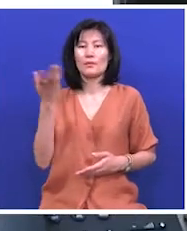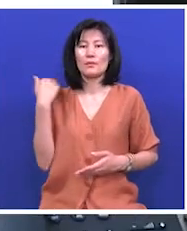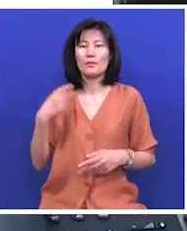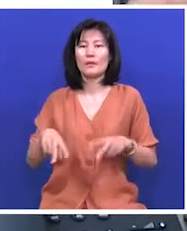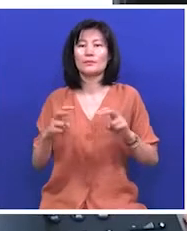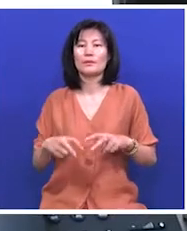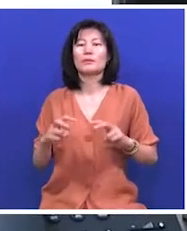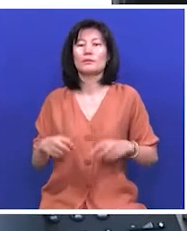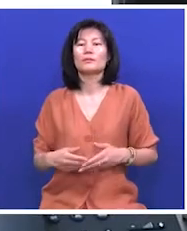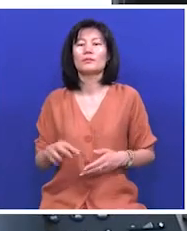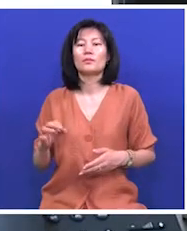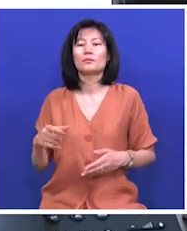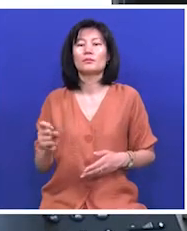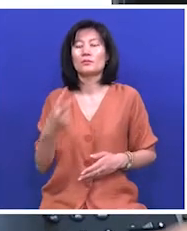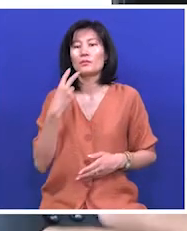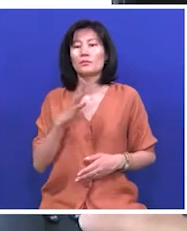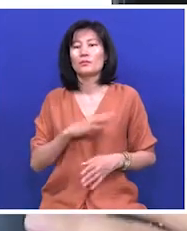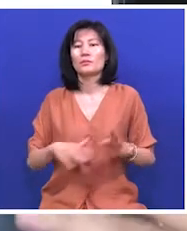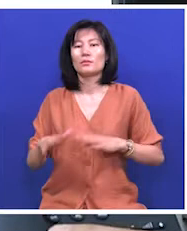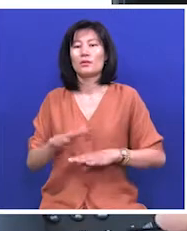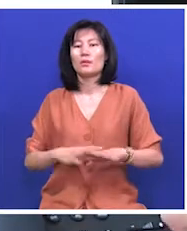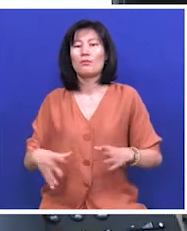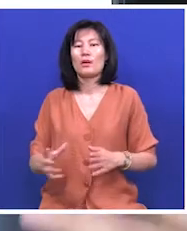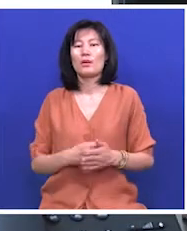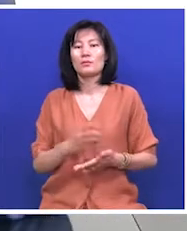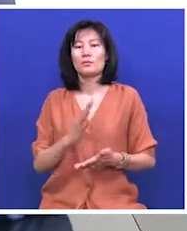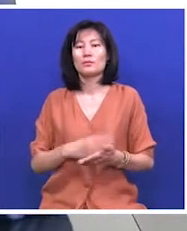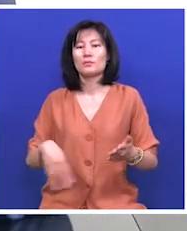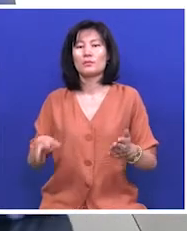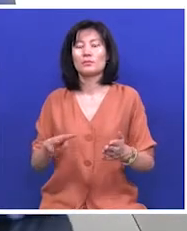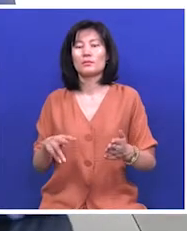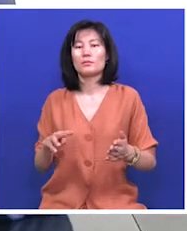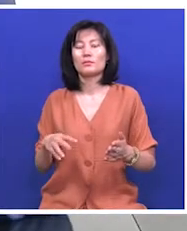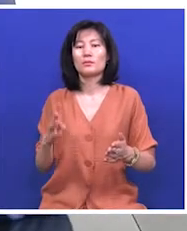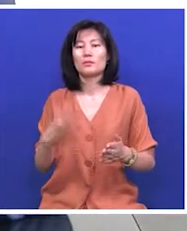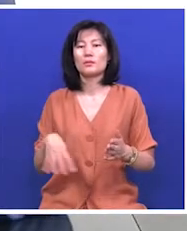кейін қайтадан тексеріп, соны орындалғанын көреміз. Жалпы алғанда